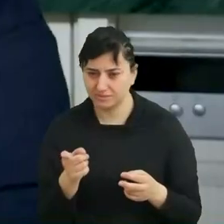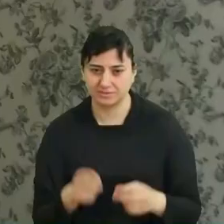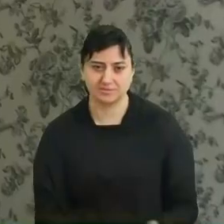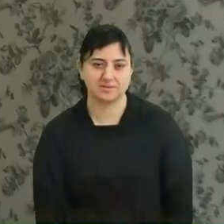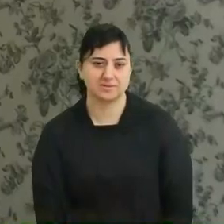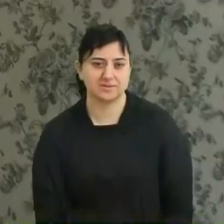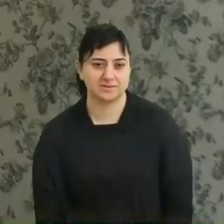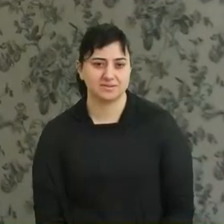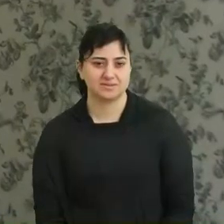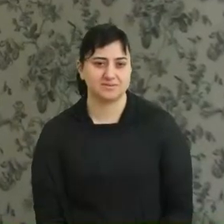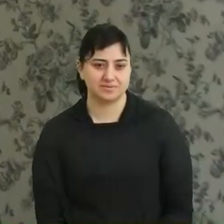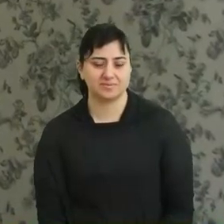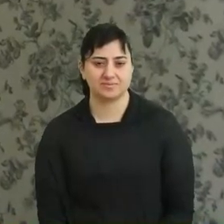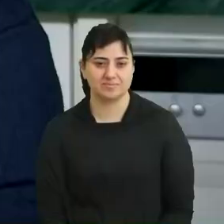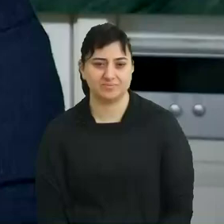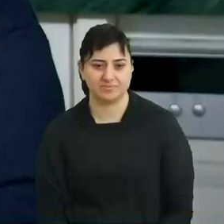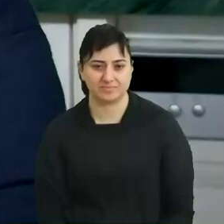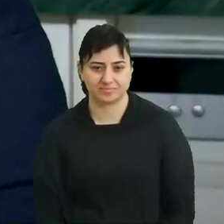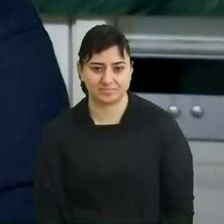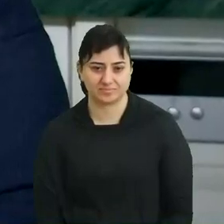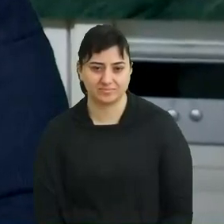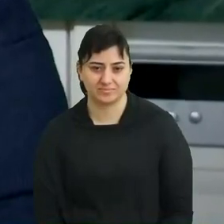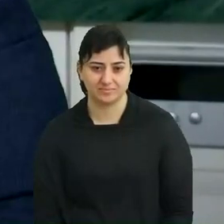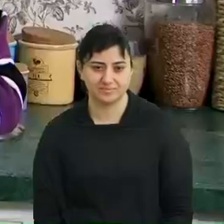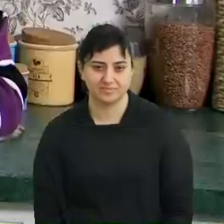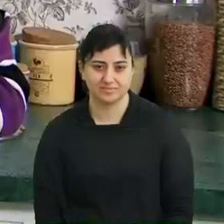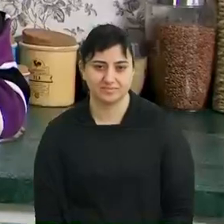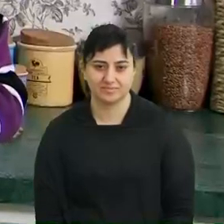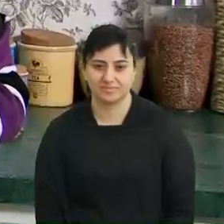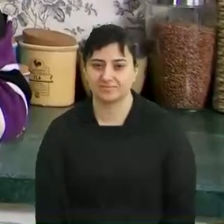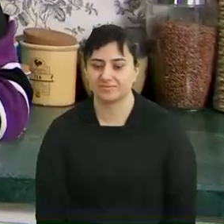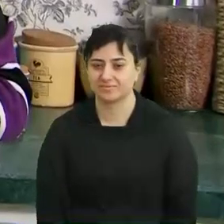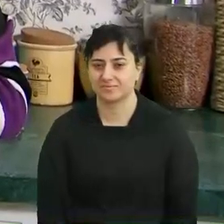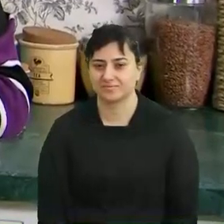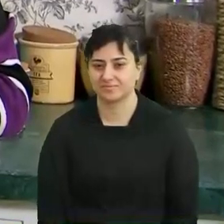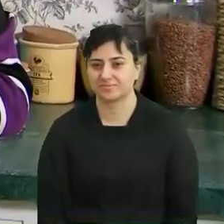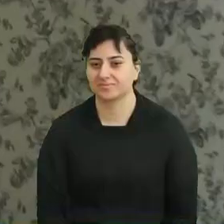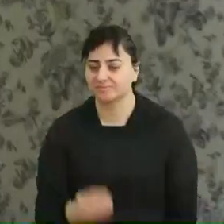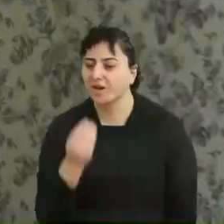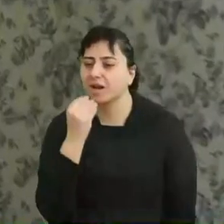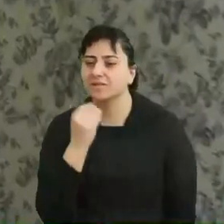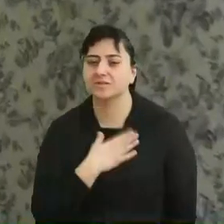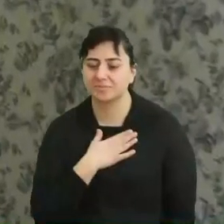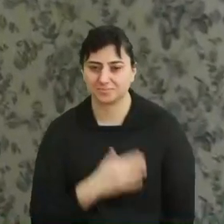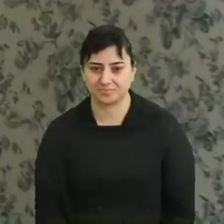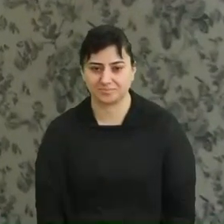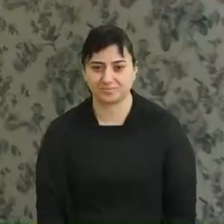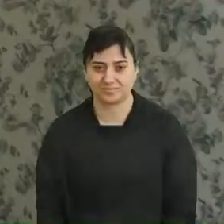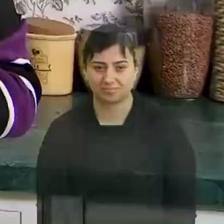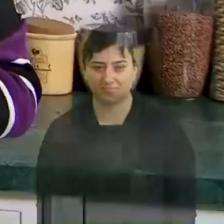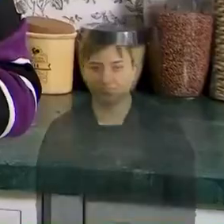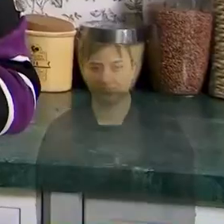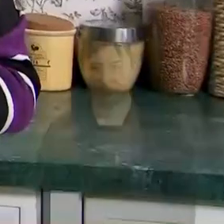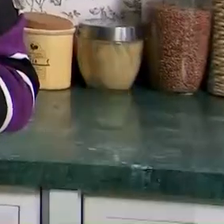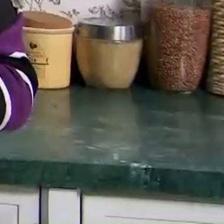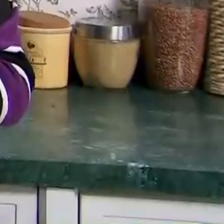Meryem. Veysel'in kafası iyice karıştı. Meryem elini kaldırmış, höt höt bakıyor. Şükrü ilgili abla